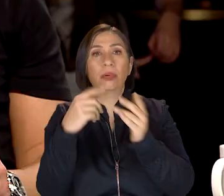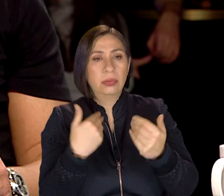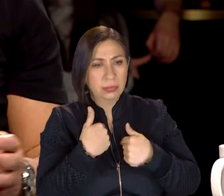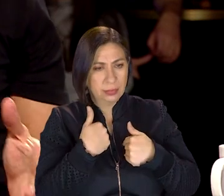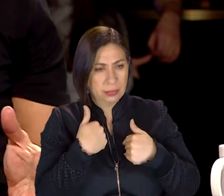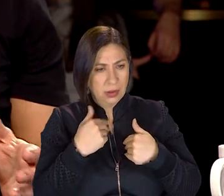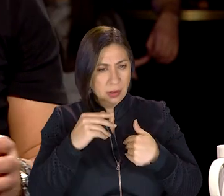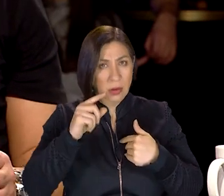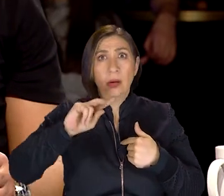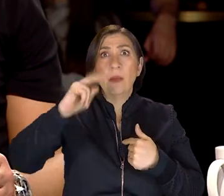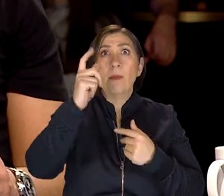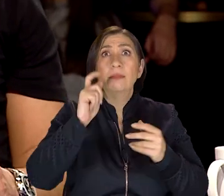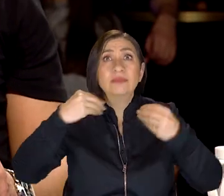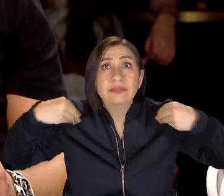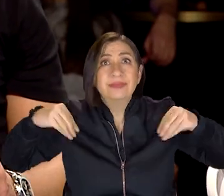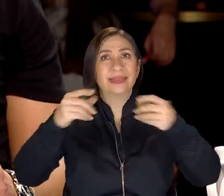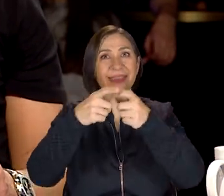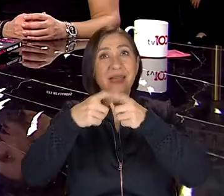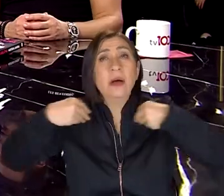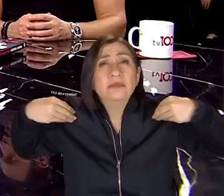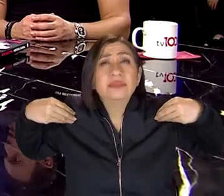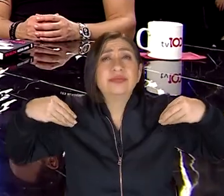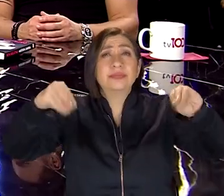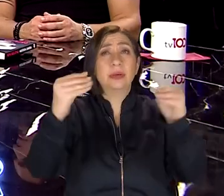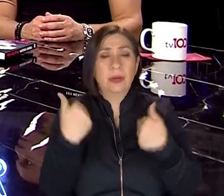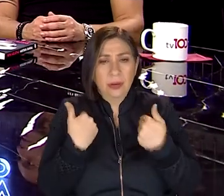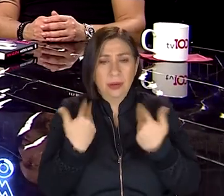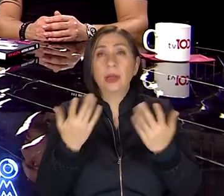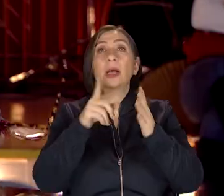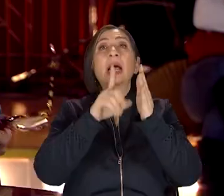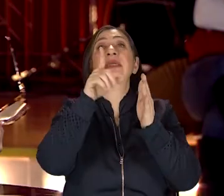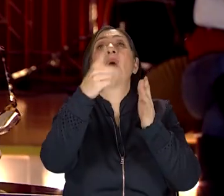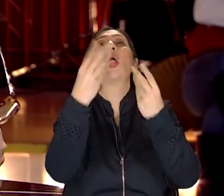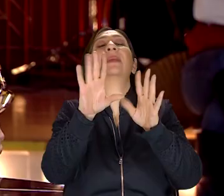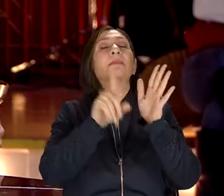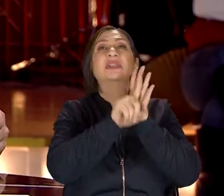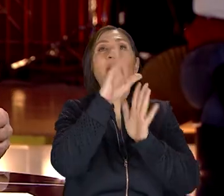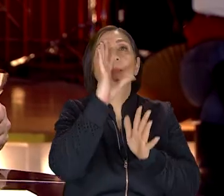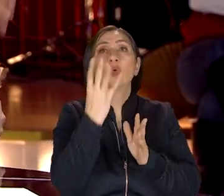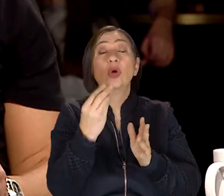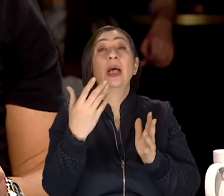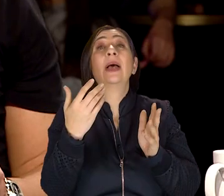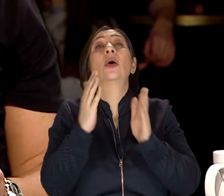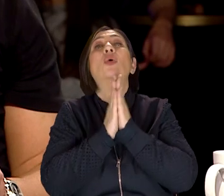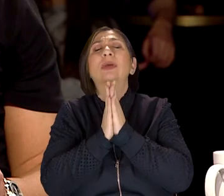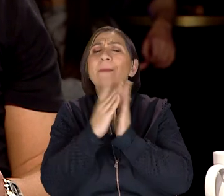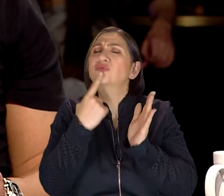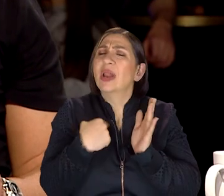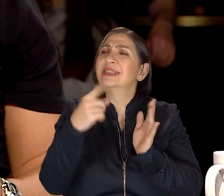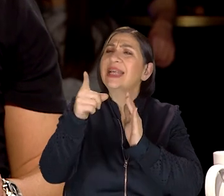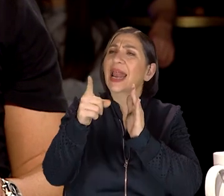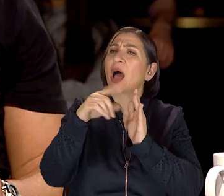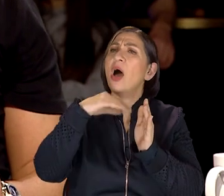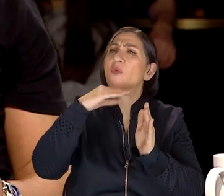hani satış grafiği olarak da önemli tirajlara peki ulaşmış. Sen başarılı olamadın. Kim başarılı oldu yurt dışında? Yok yok, benden işte yani... Özür dilerim, bana söyle bunu.